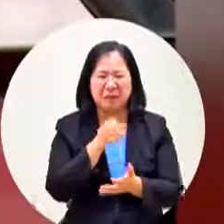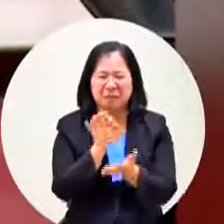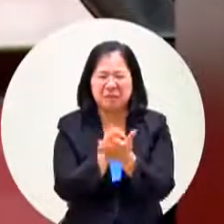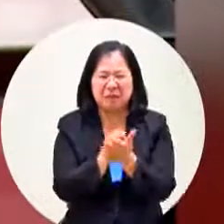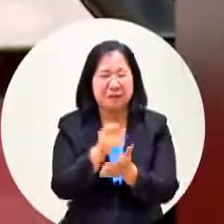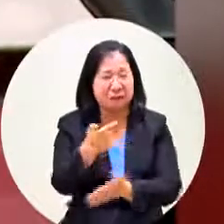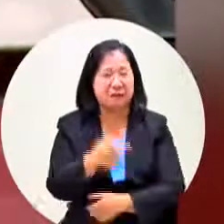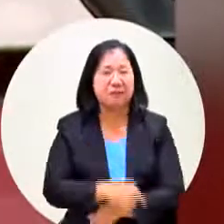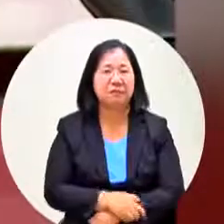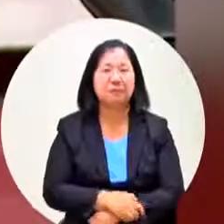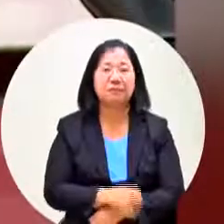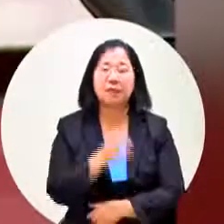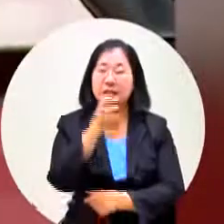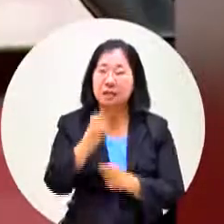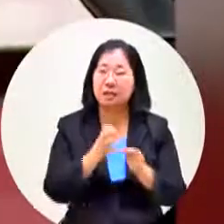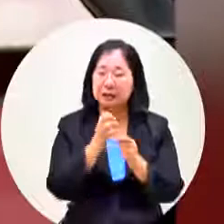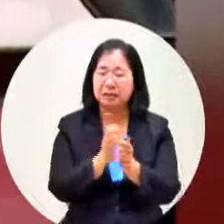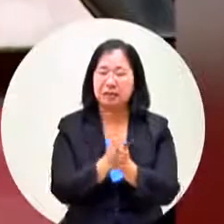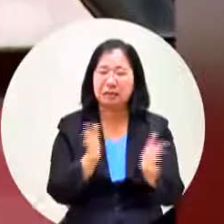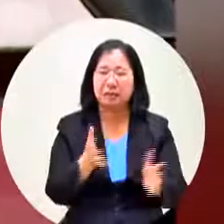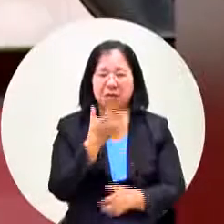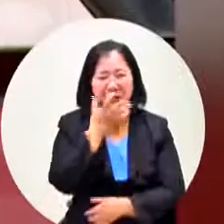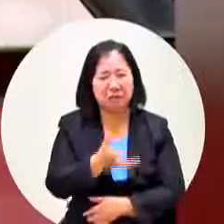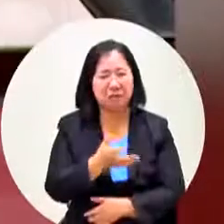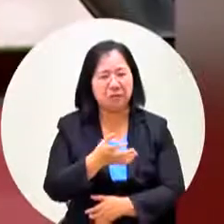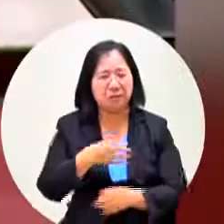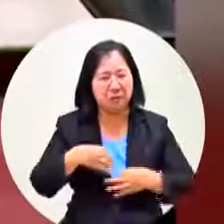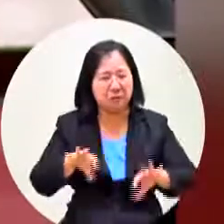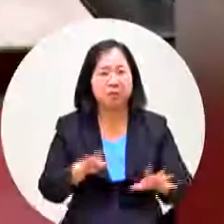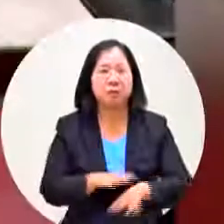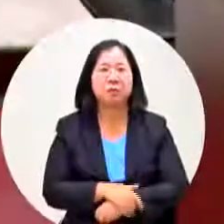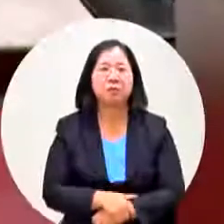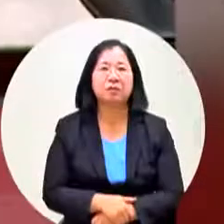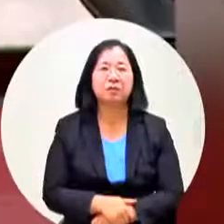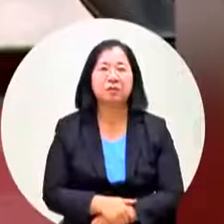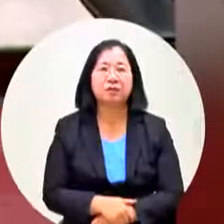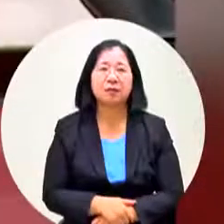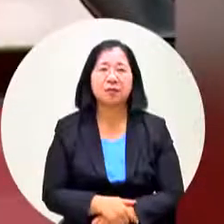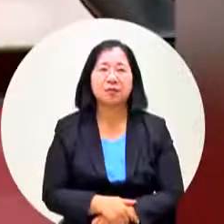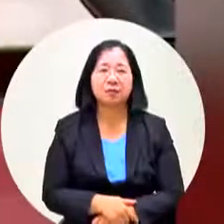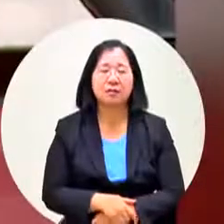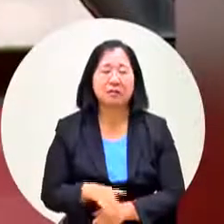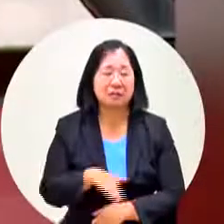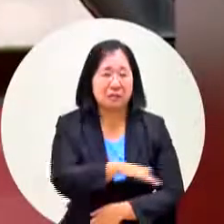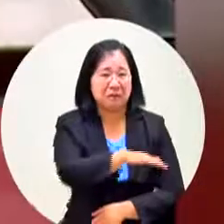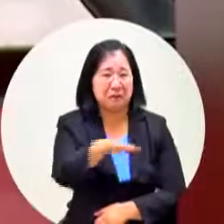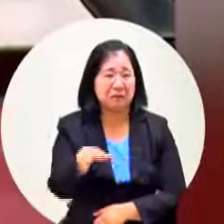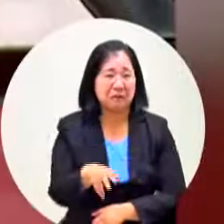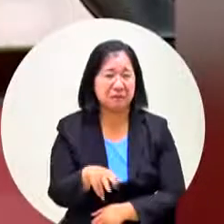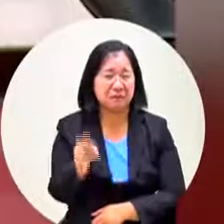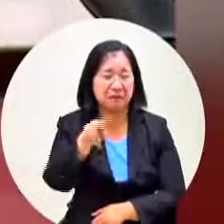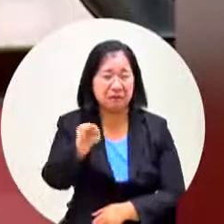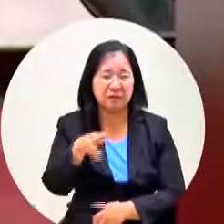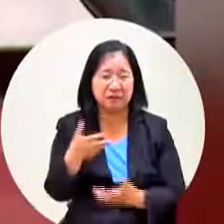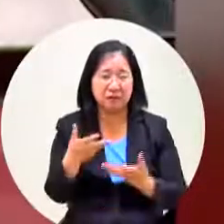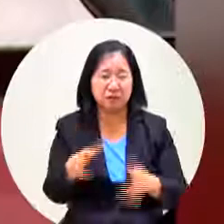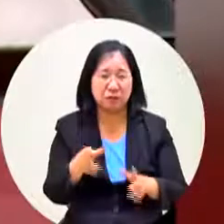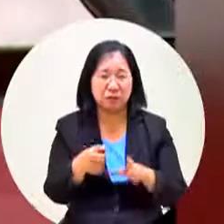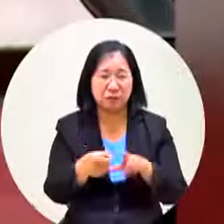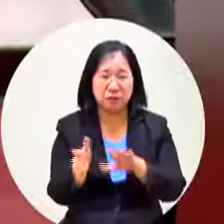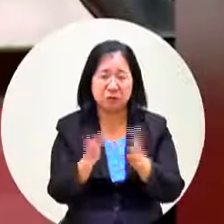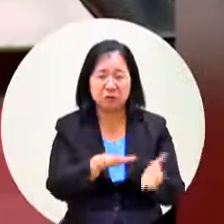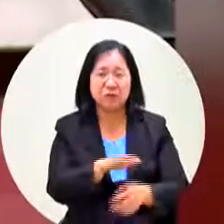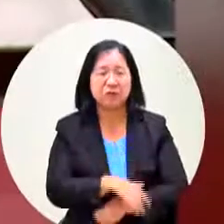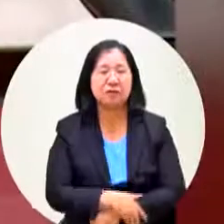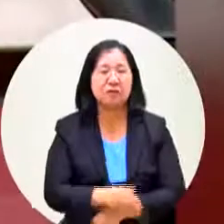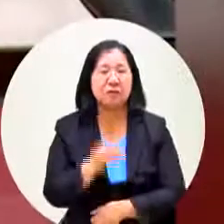特定区内底，啊你要卖人介绍去用压足价啦吼，啊所以40年来。因就是损失是